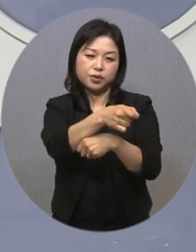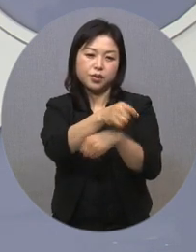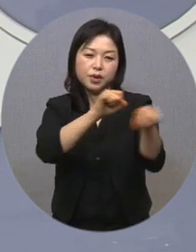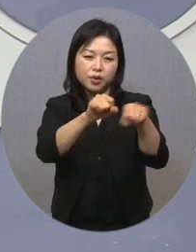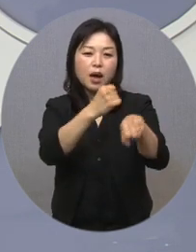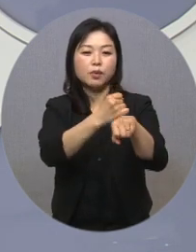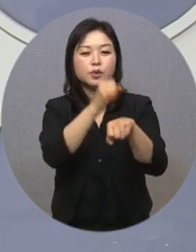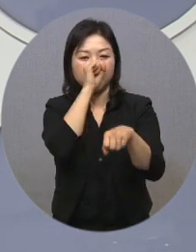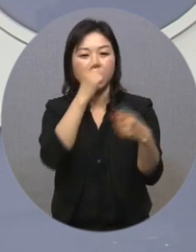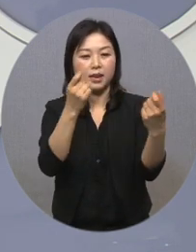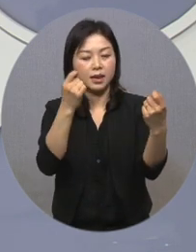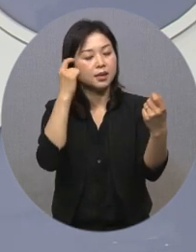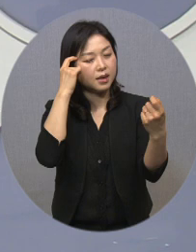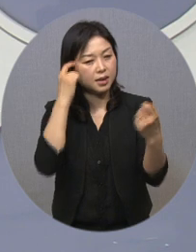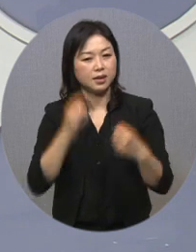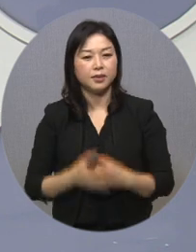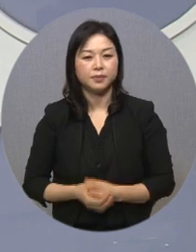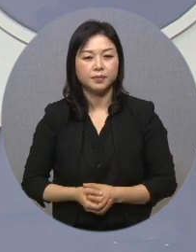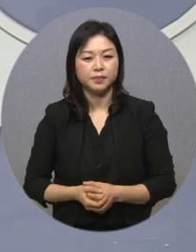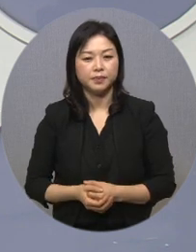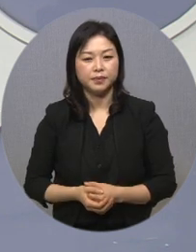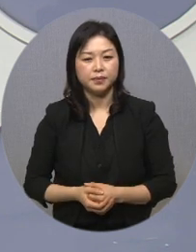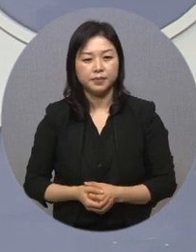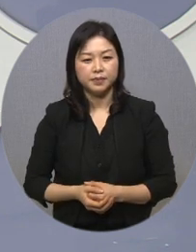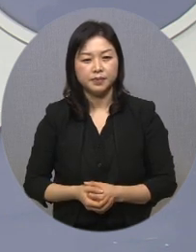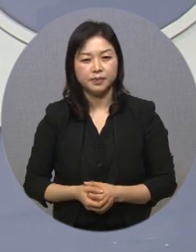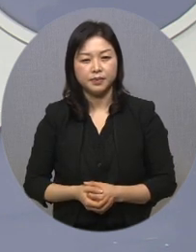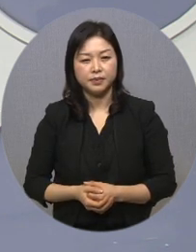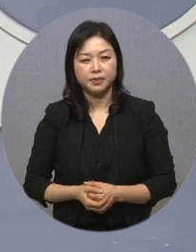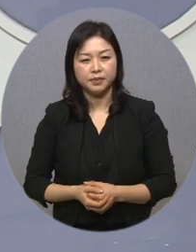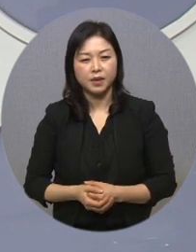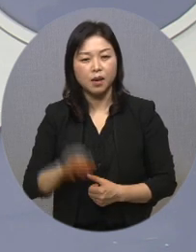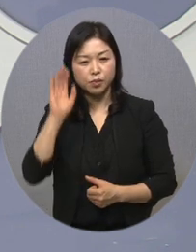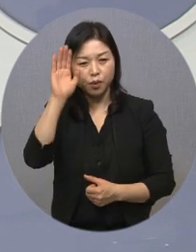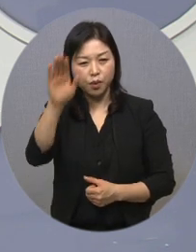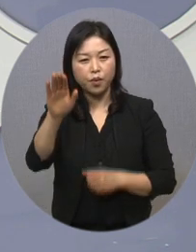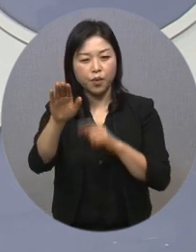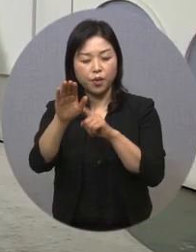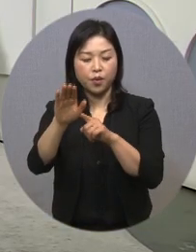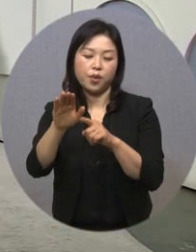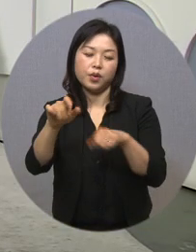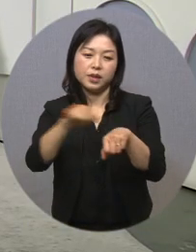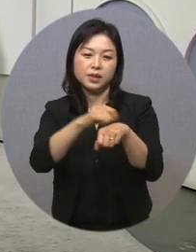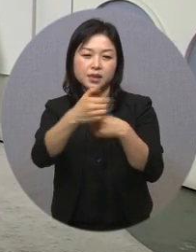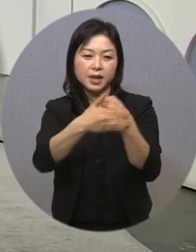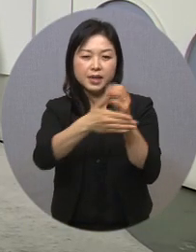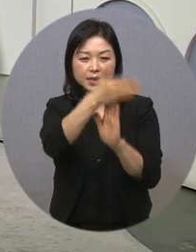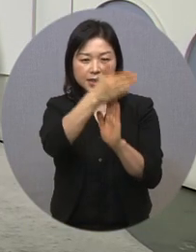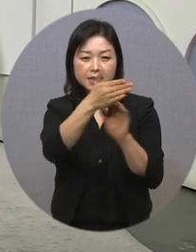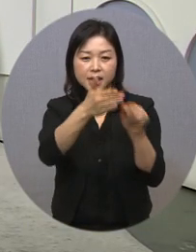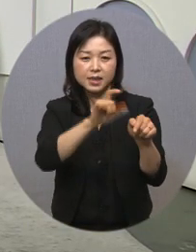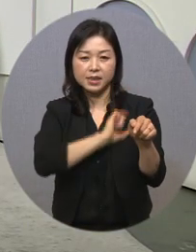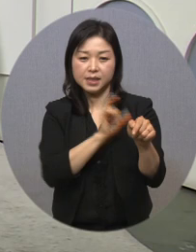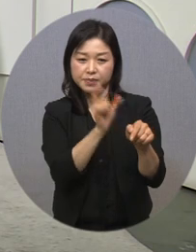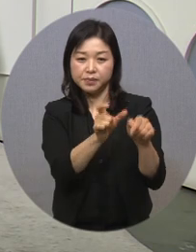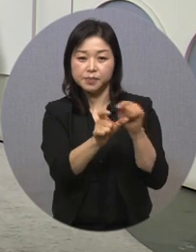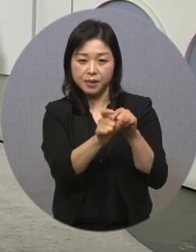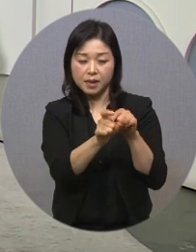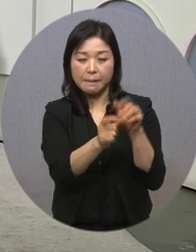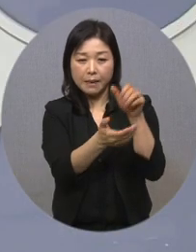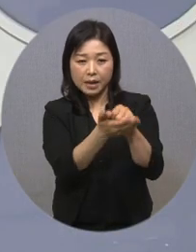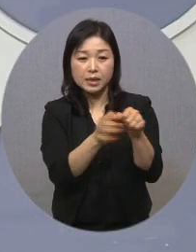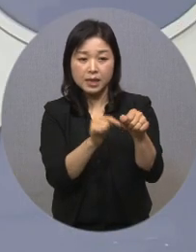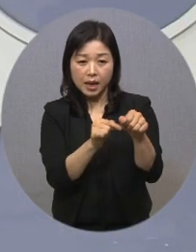있고요. 또한 이 내용 속에서 앞으로 지금 특례시라고 하는 명칭을 확보하는